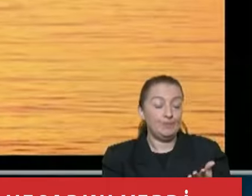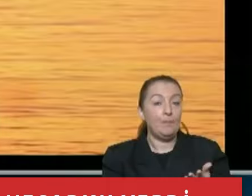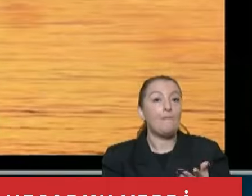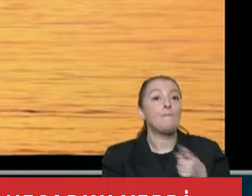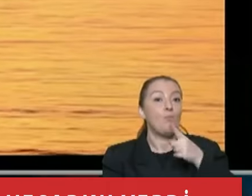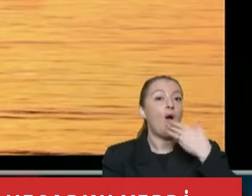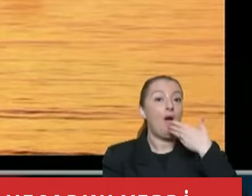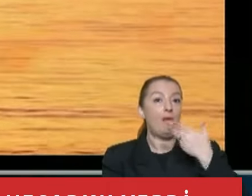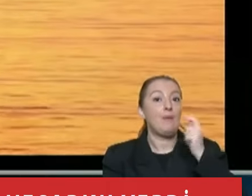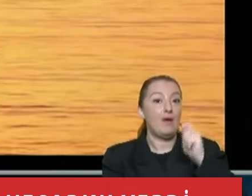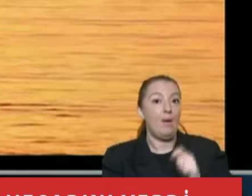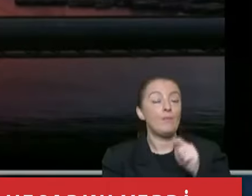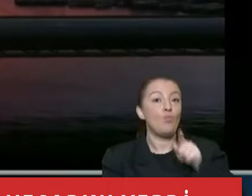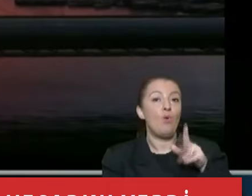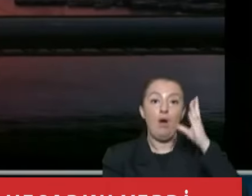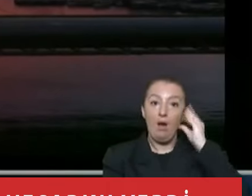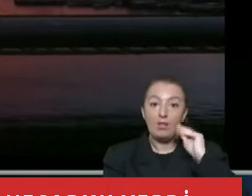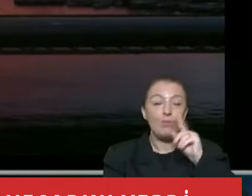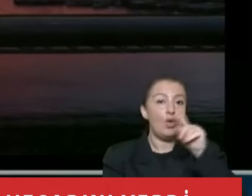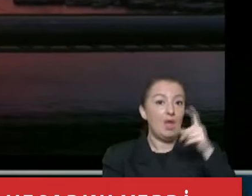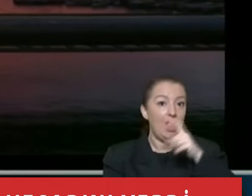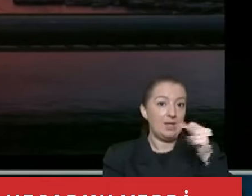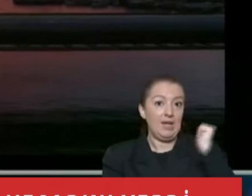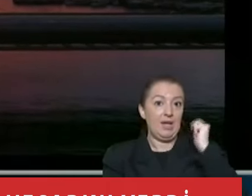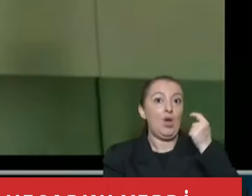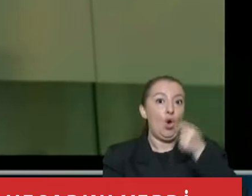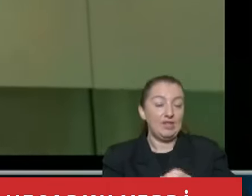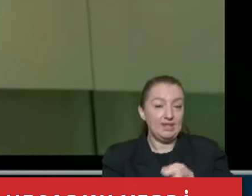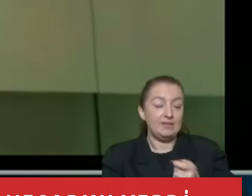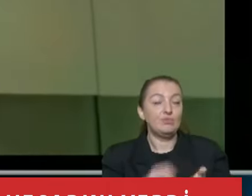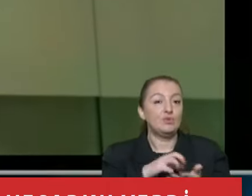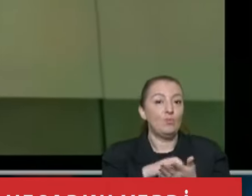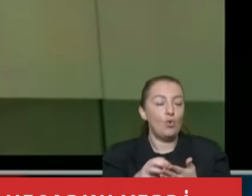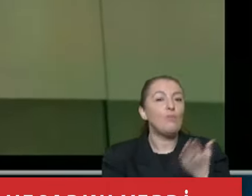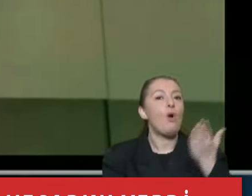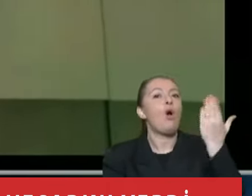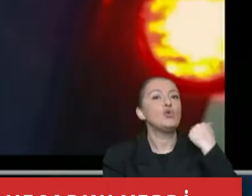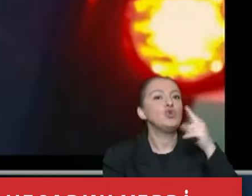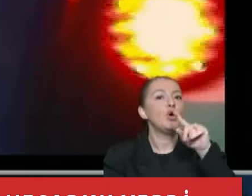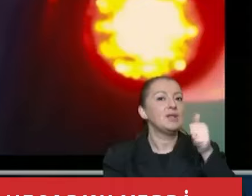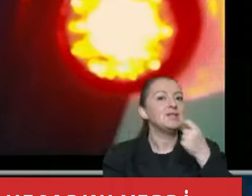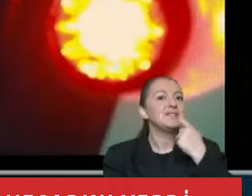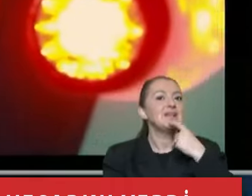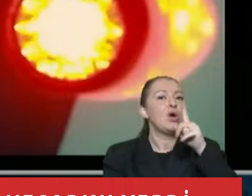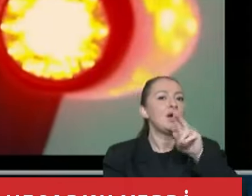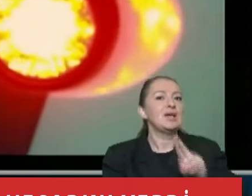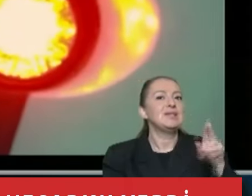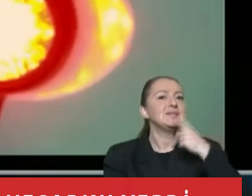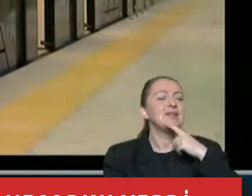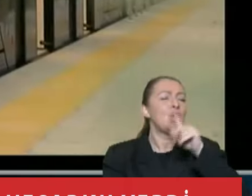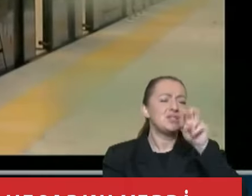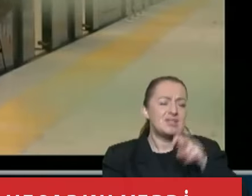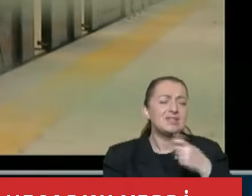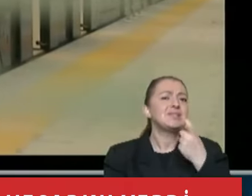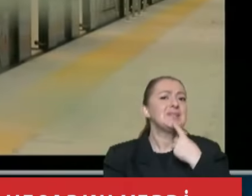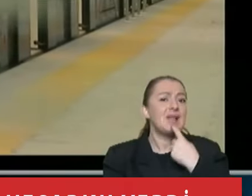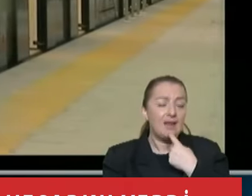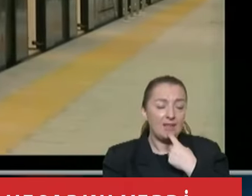bahsettiğim bu anlamdaki 10 ayda geri Ödediğimiz kısım daha önce 16 yıl 17 yıl 18